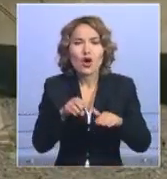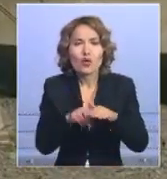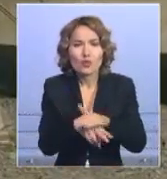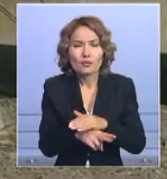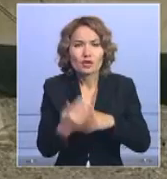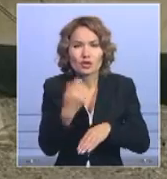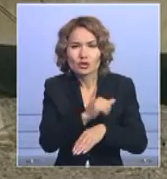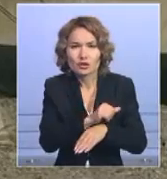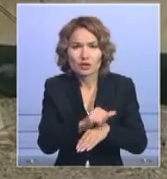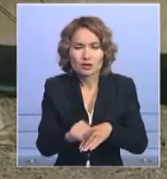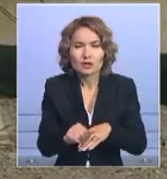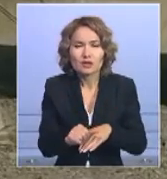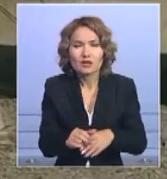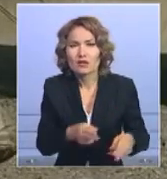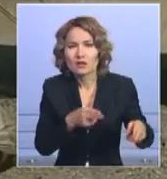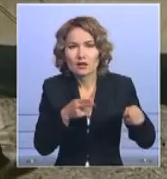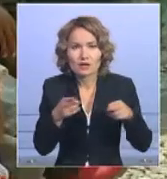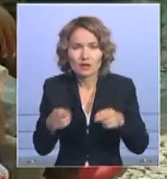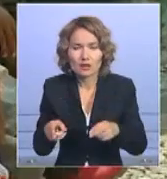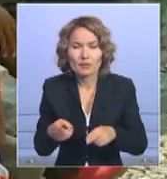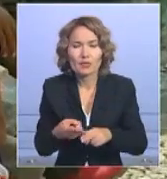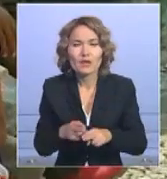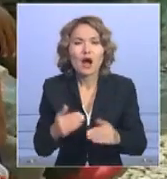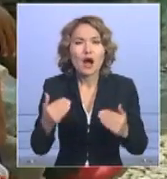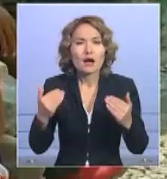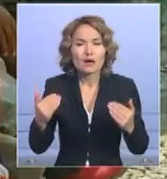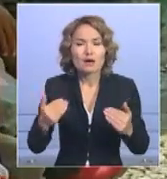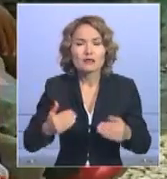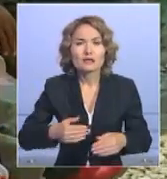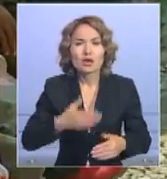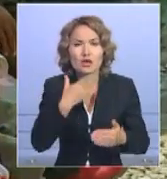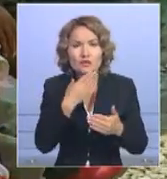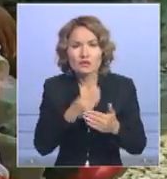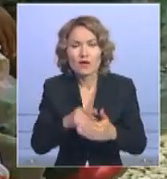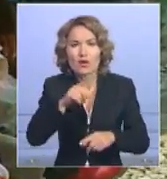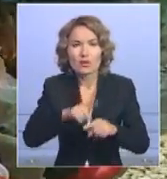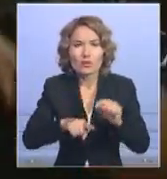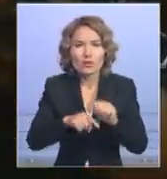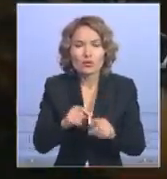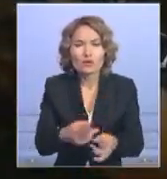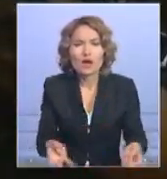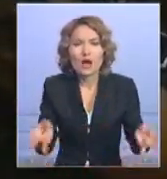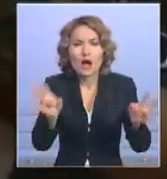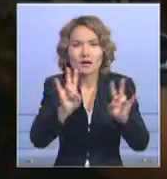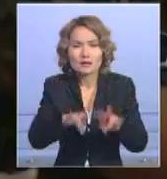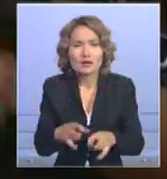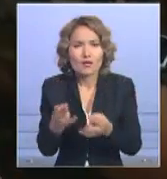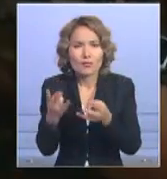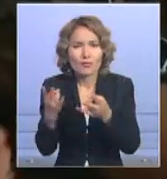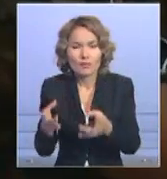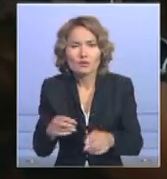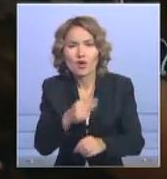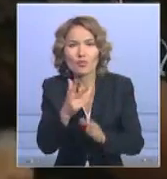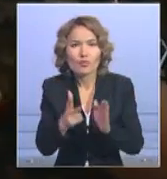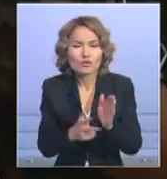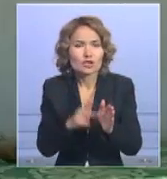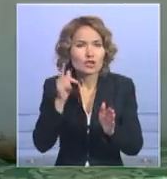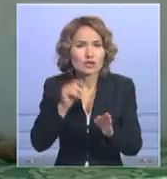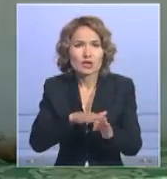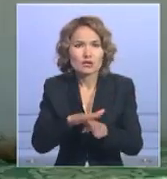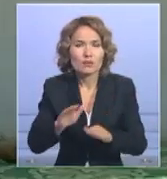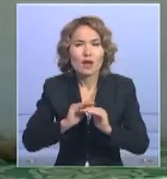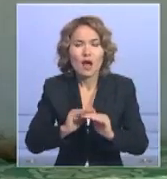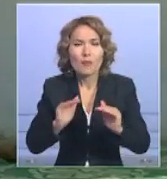кетуге мәжбүрледі. Мәліметтерге қарасақ, амалсыз ата қонысынан алыстағандардың көбі кәмілеттік жасқа толмаған жеткіншектер. Соңғы